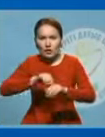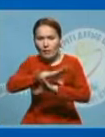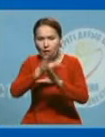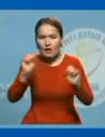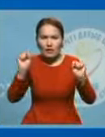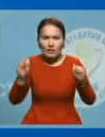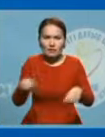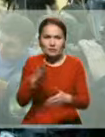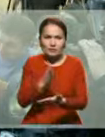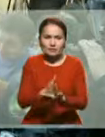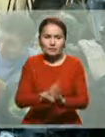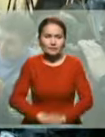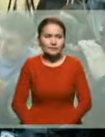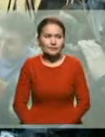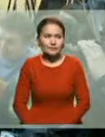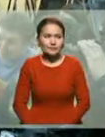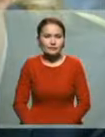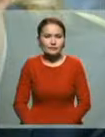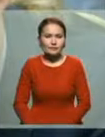мүмкіндік жасалған, дейді экс-конгрессмен.